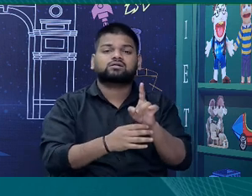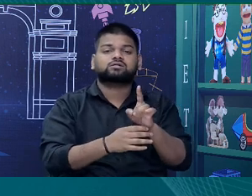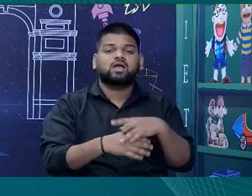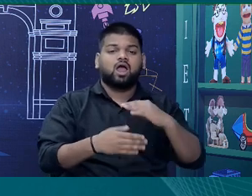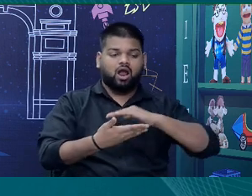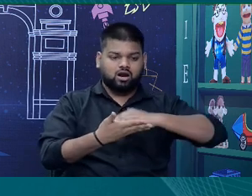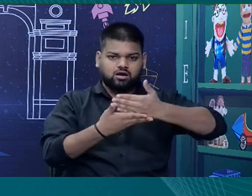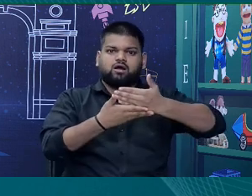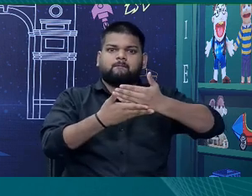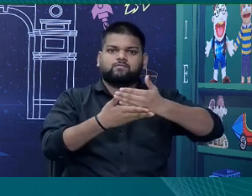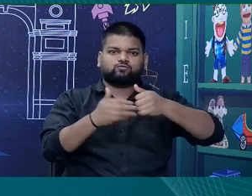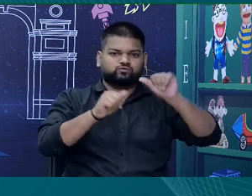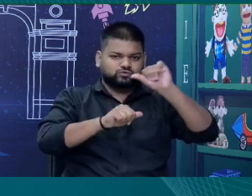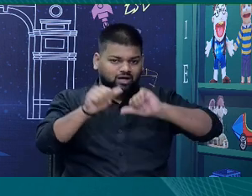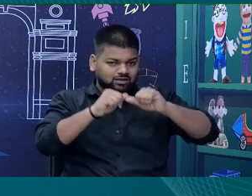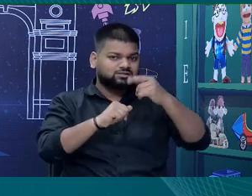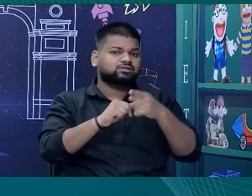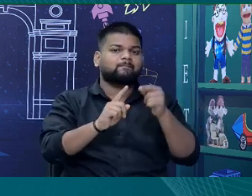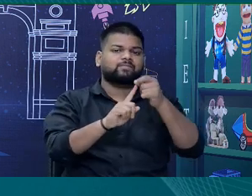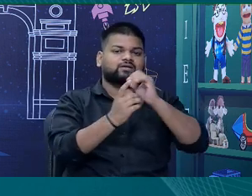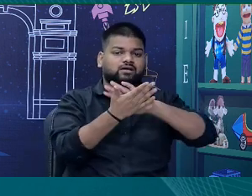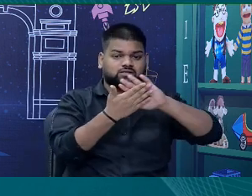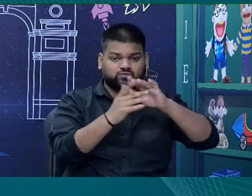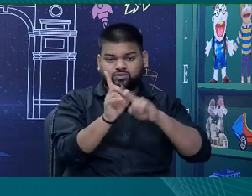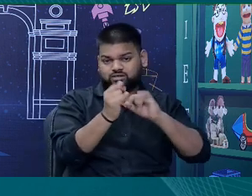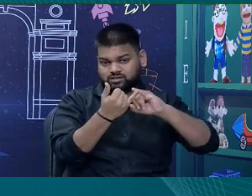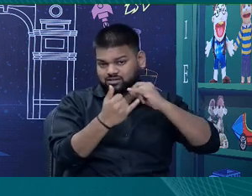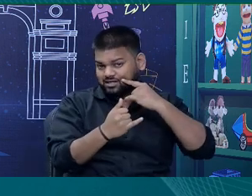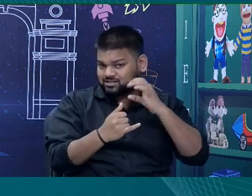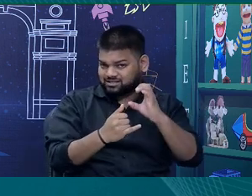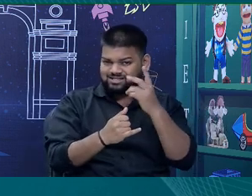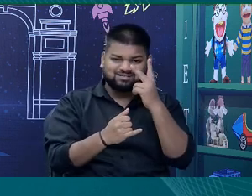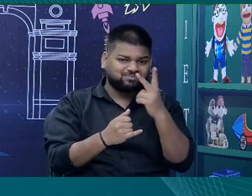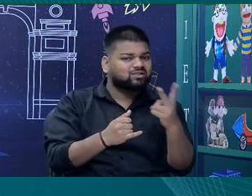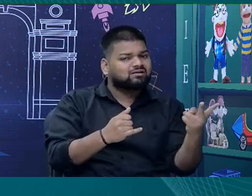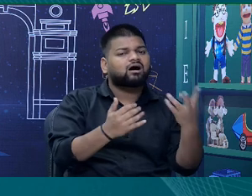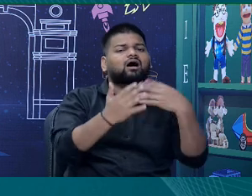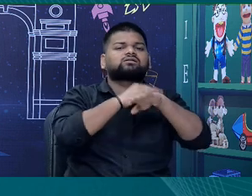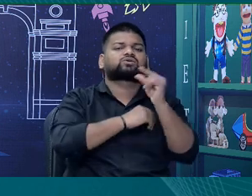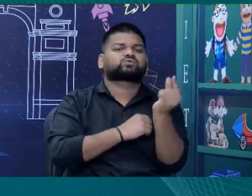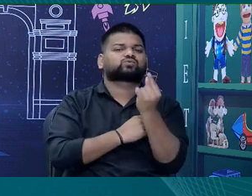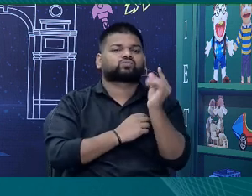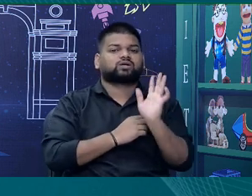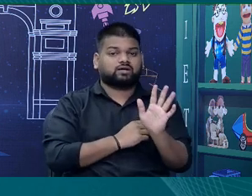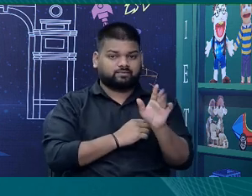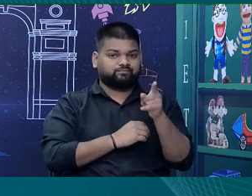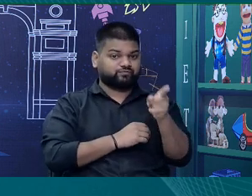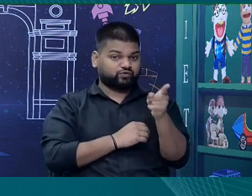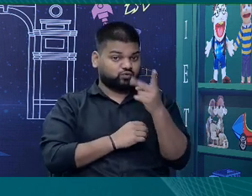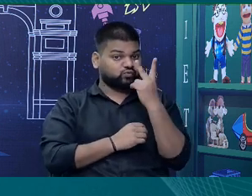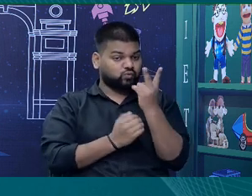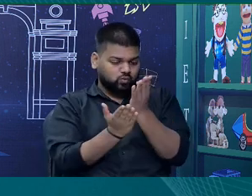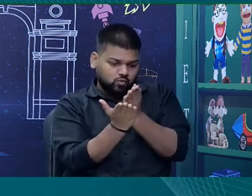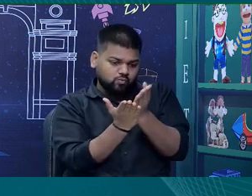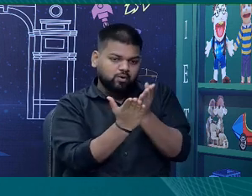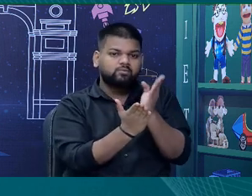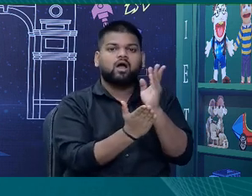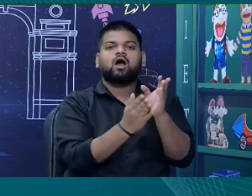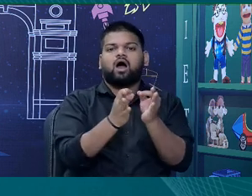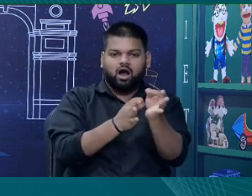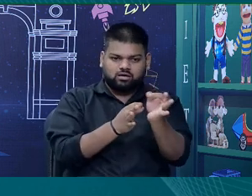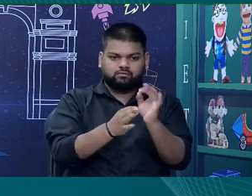लॉजिकल टूल की तरह उसे करते हैं इंजीनियरिंग में फिजिक्स में और कंप्यूटर साइंस में दो स्पेसिफिक डोमैंस के बड़े में आज मैं डिस्कस करूंगा